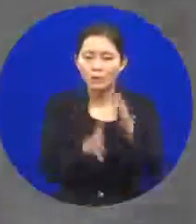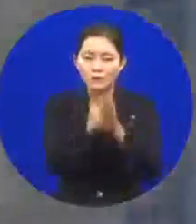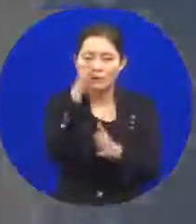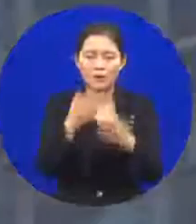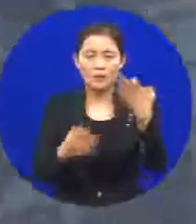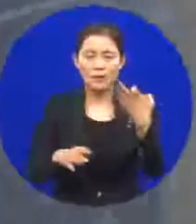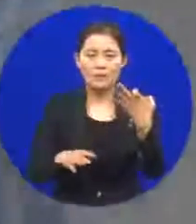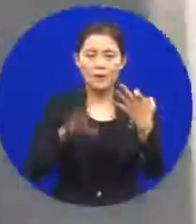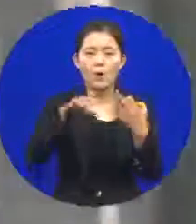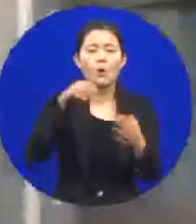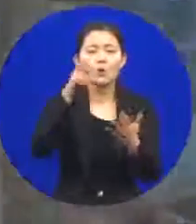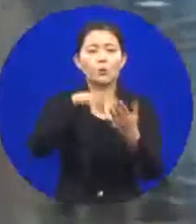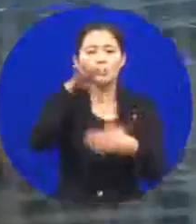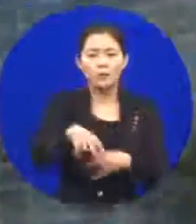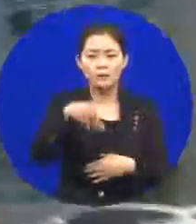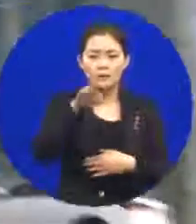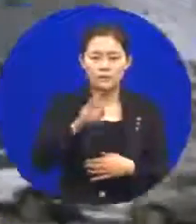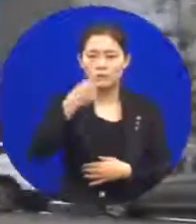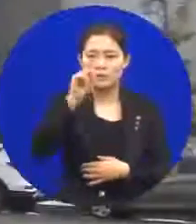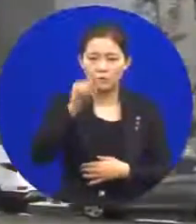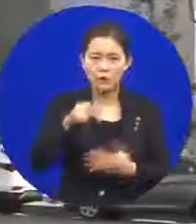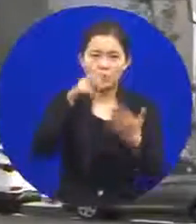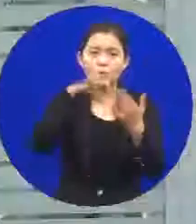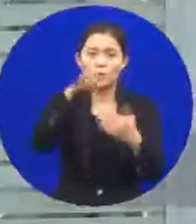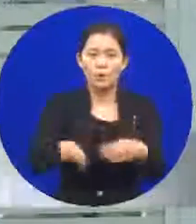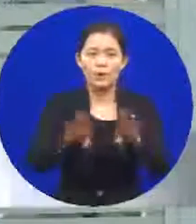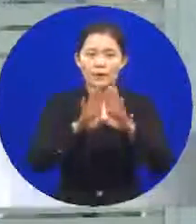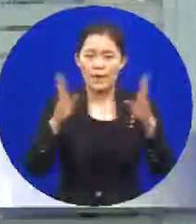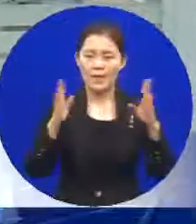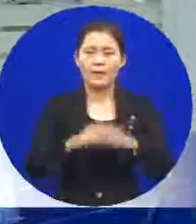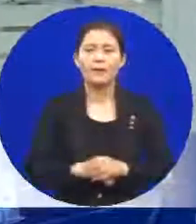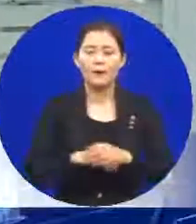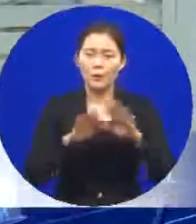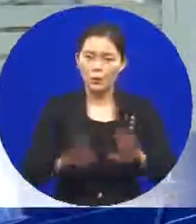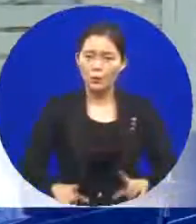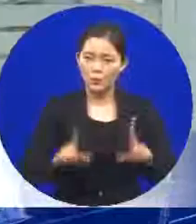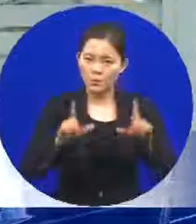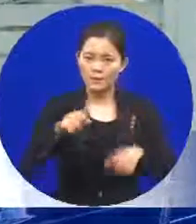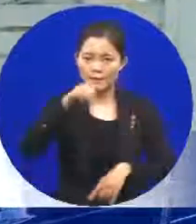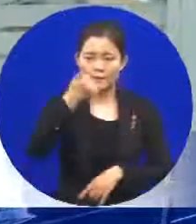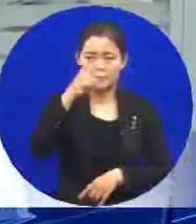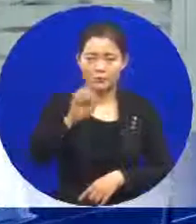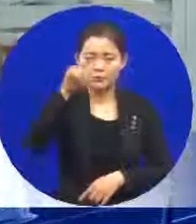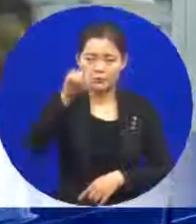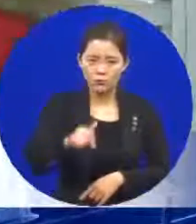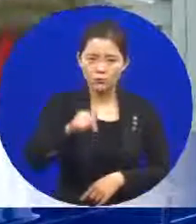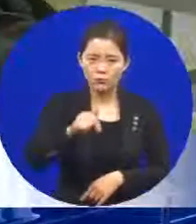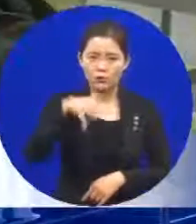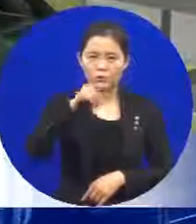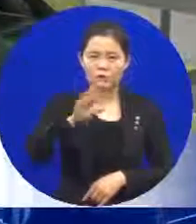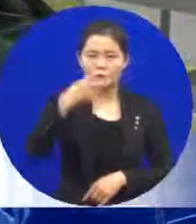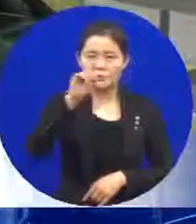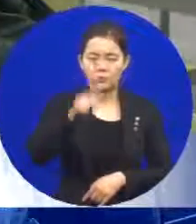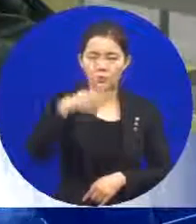용인시의 14번째 공공도서관인 청덕도서관이 지난 29일 개관했습니다. 청덕도서관은 기흥구 청덕동 뜨락공원